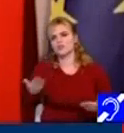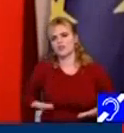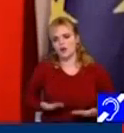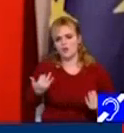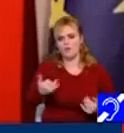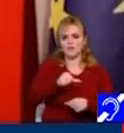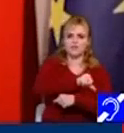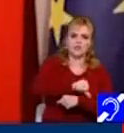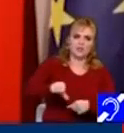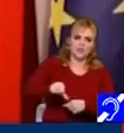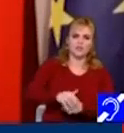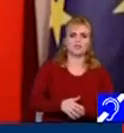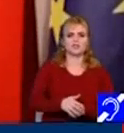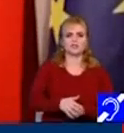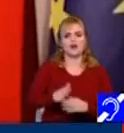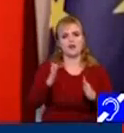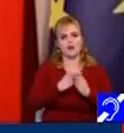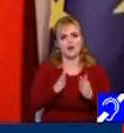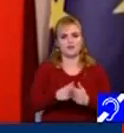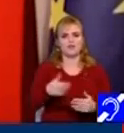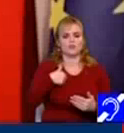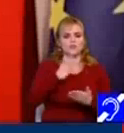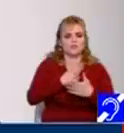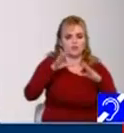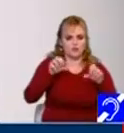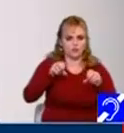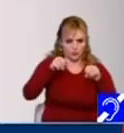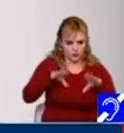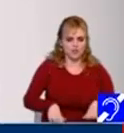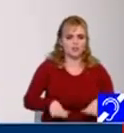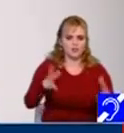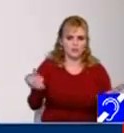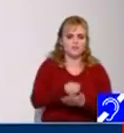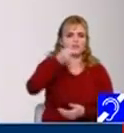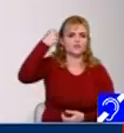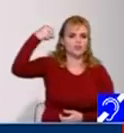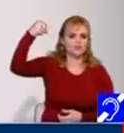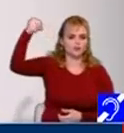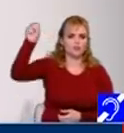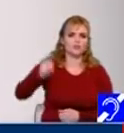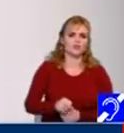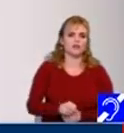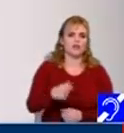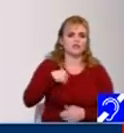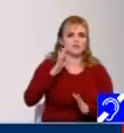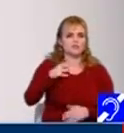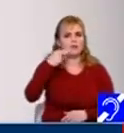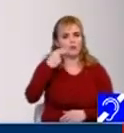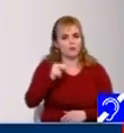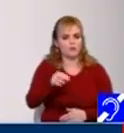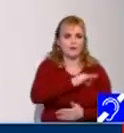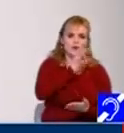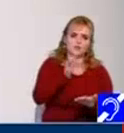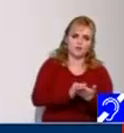capabili să ne unim eforturile pentru țară și suntem hotărâți să obținem victoria. Cu această determinare, fiind mai buni, mai